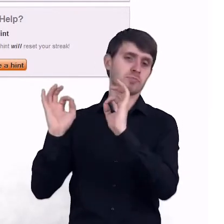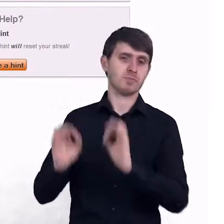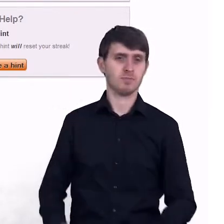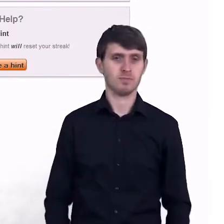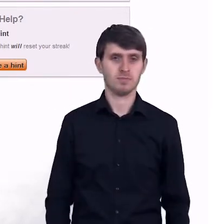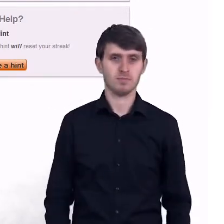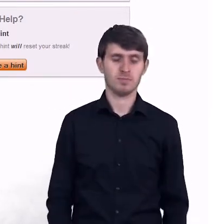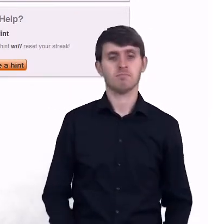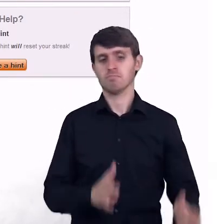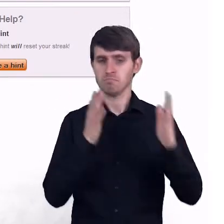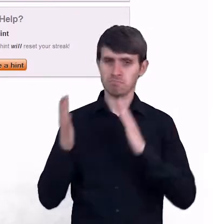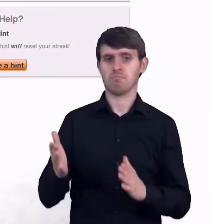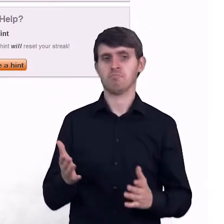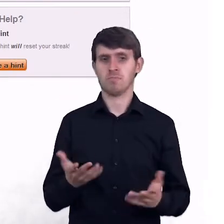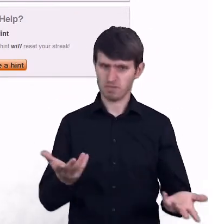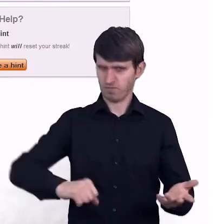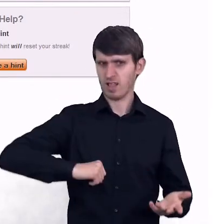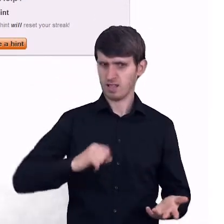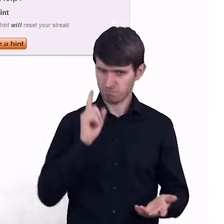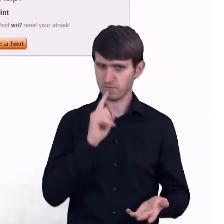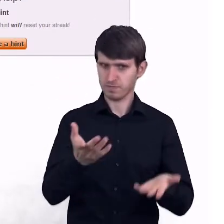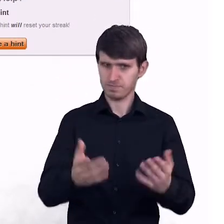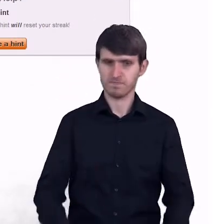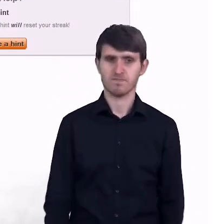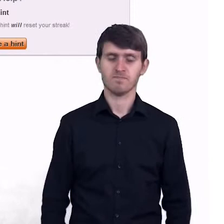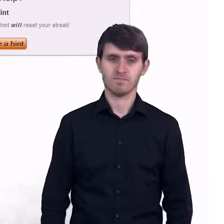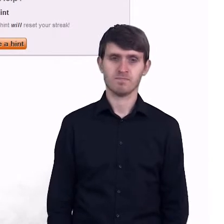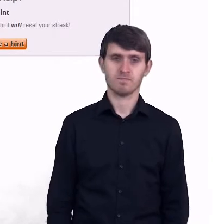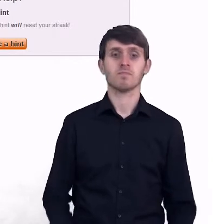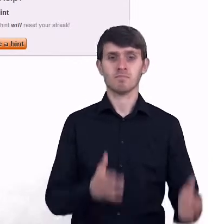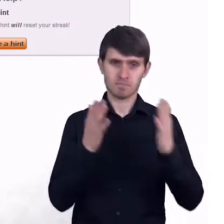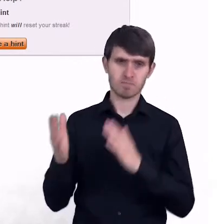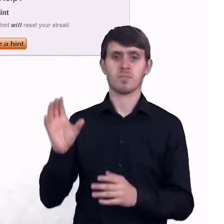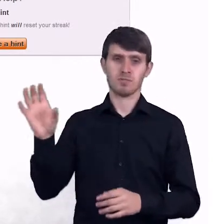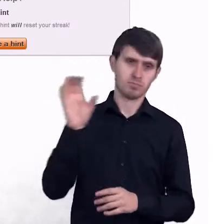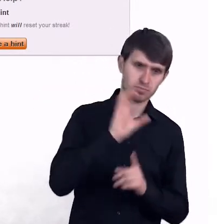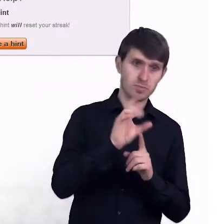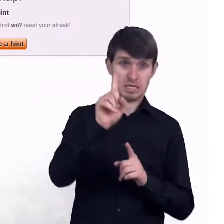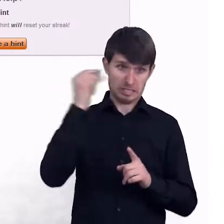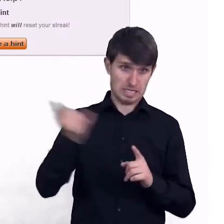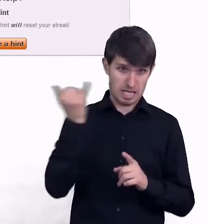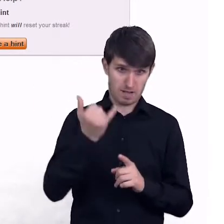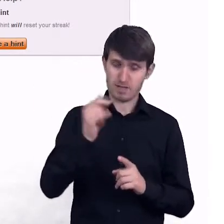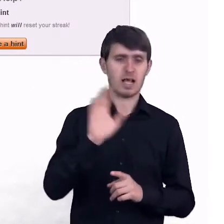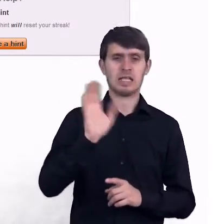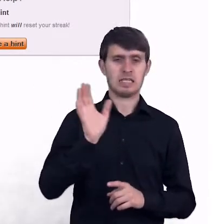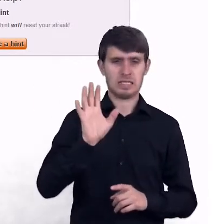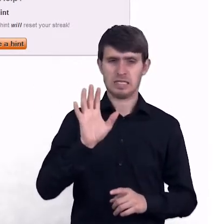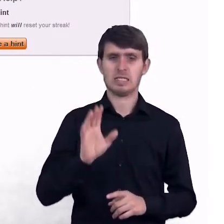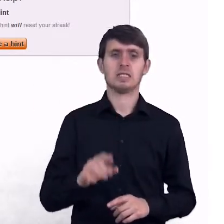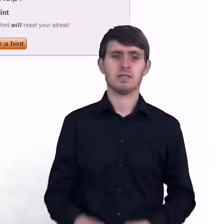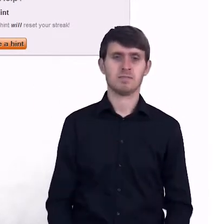40 stopni Sprawdźmy doskonale i kolejny to jest fajne bierzemy